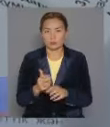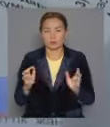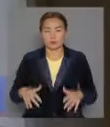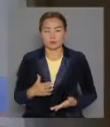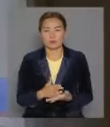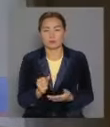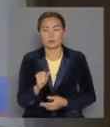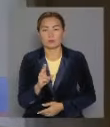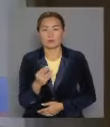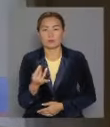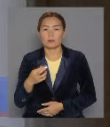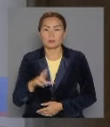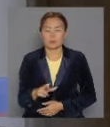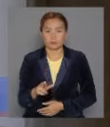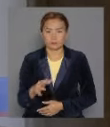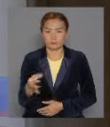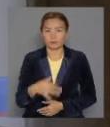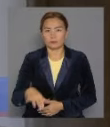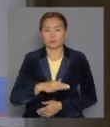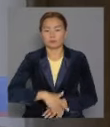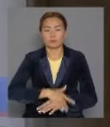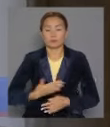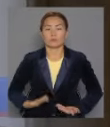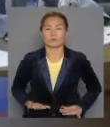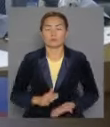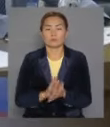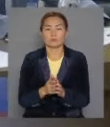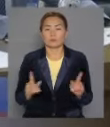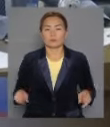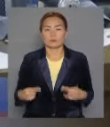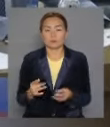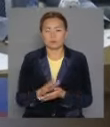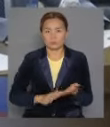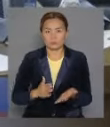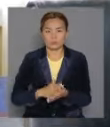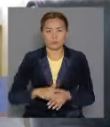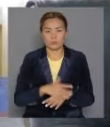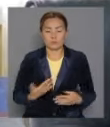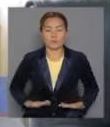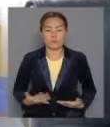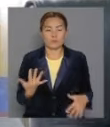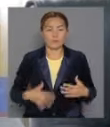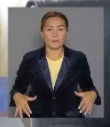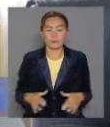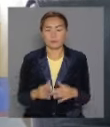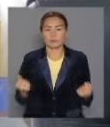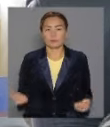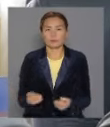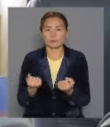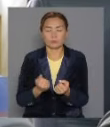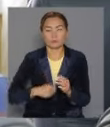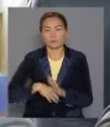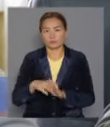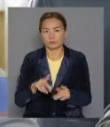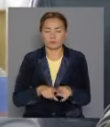орынбасары Әлфия Байғанинқызы облыстағы халықтың әл-ауқатын арттыруға, соның ішінде халықтың әлжуаз топтарының әлеуметтік жағдайын